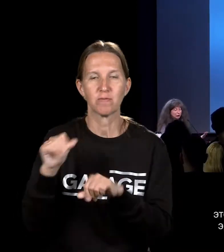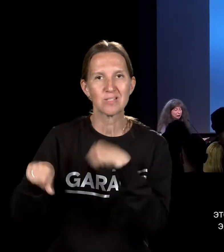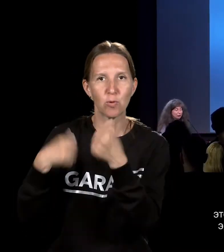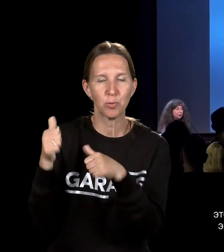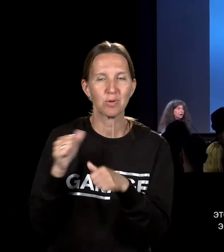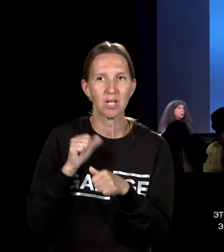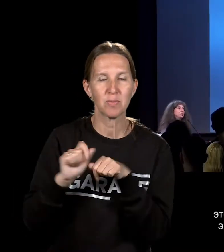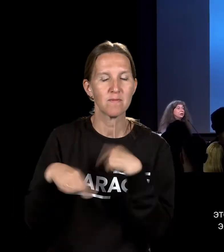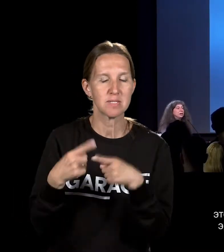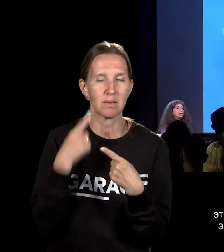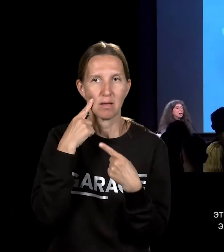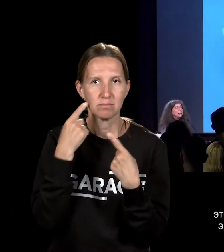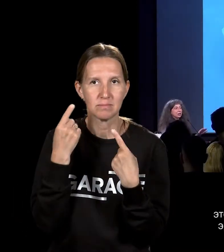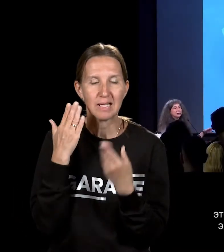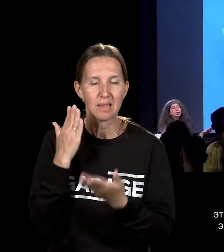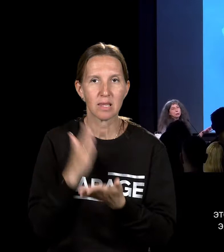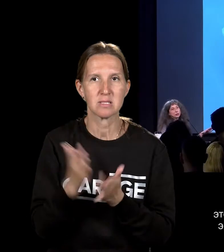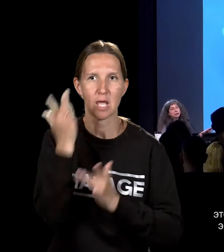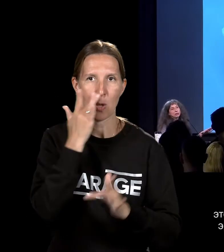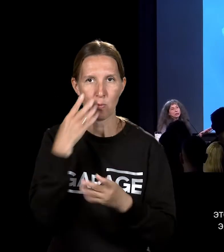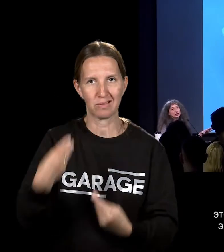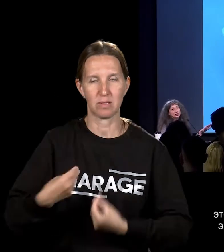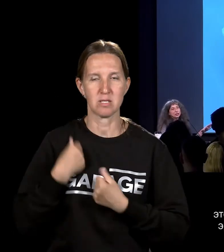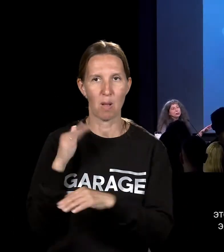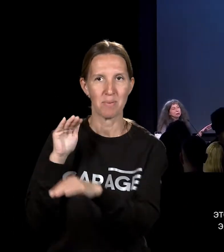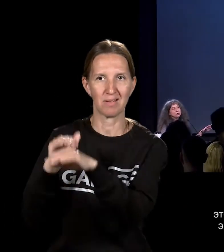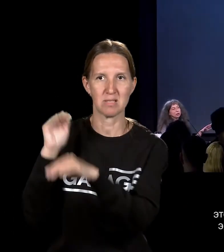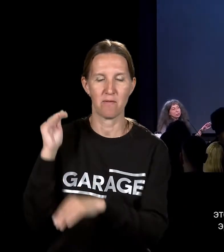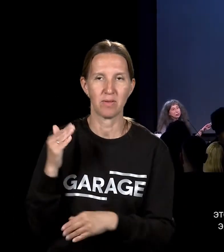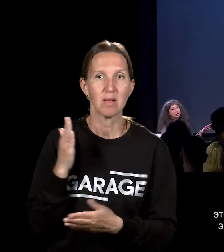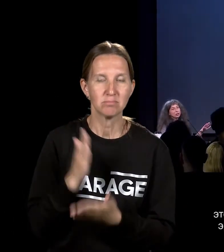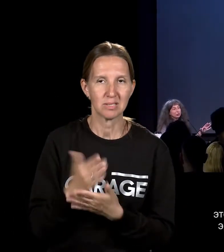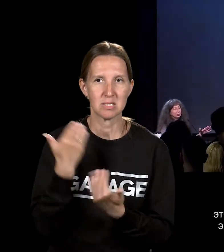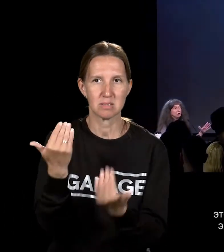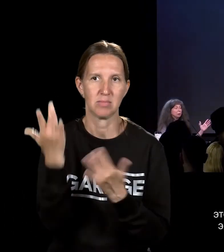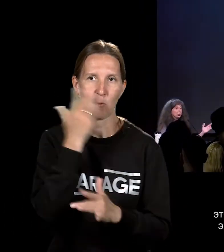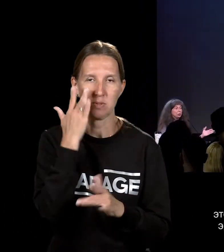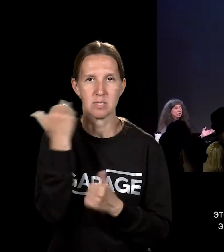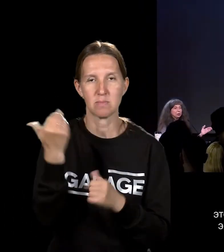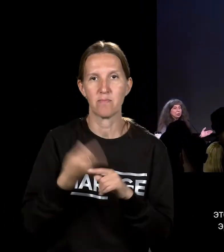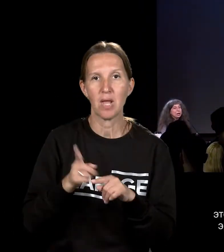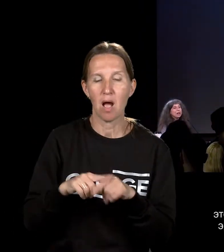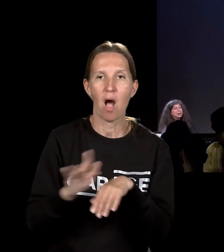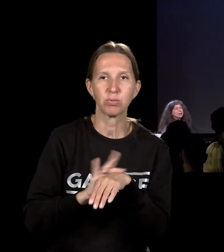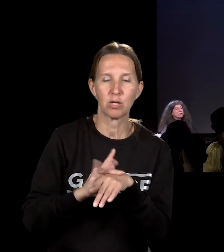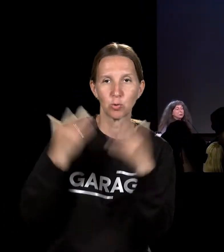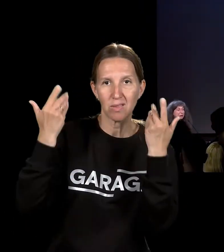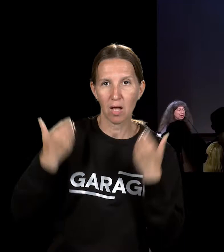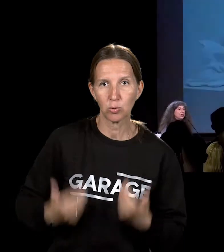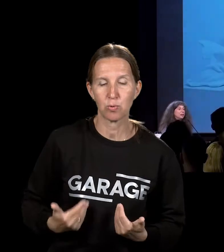которое всегда в ней востребовано, возникает эротизм прикосновения, эротизм этого фрагмента и обнажённые натуры.